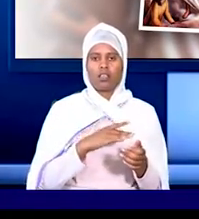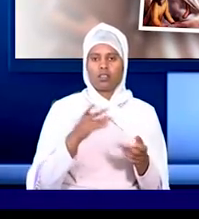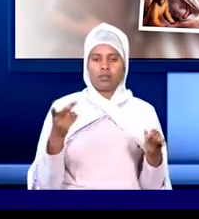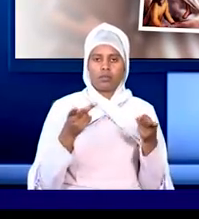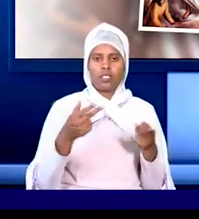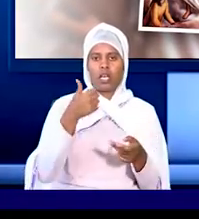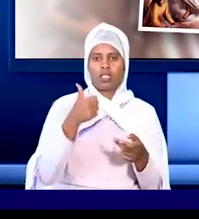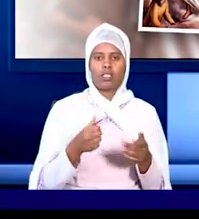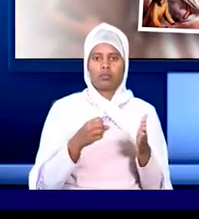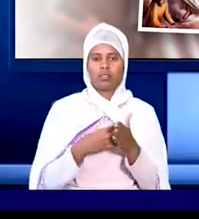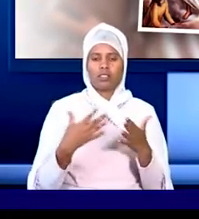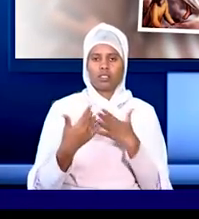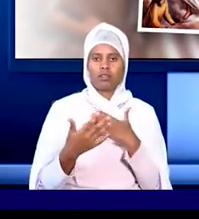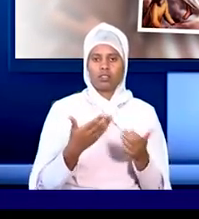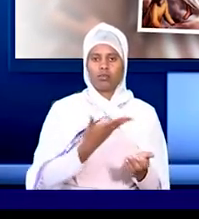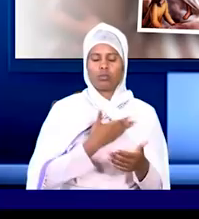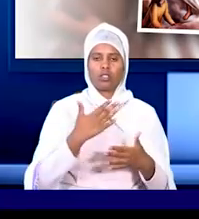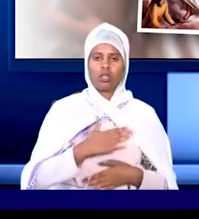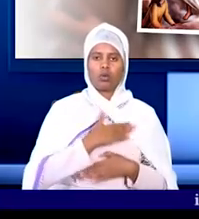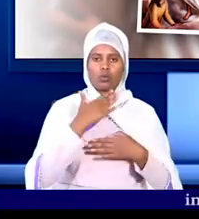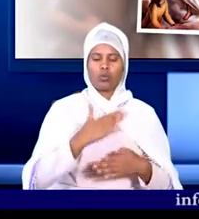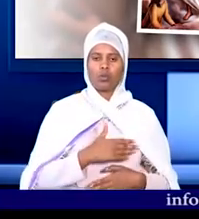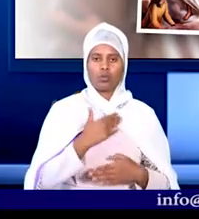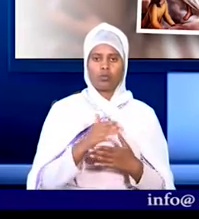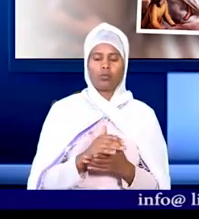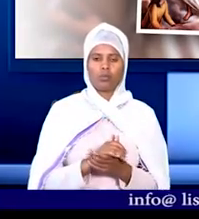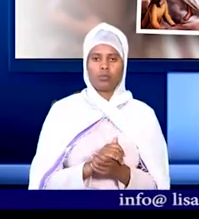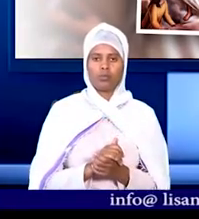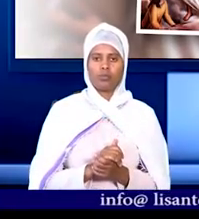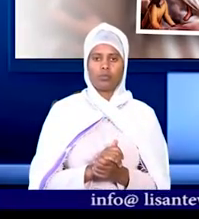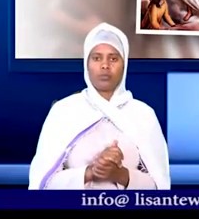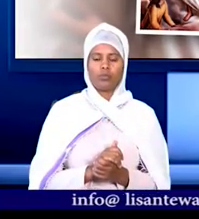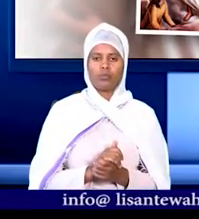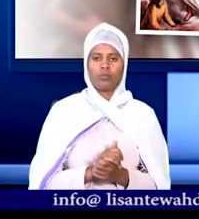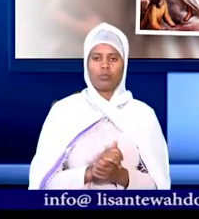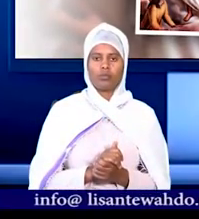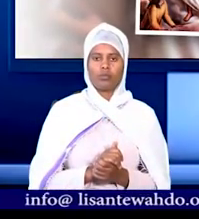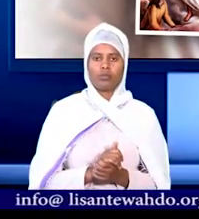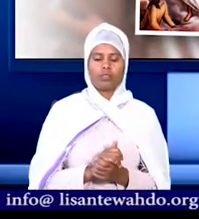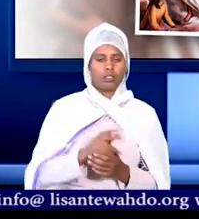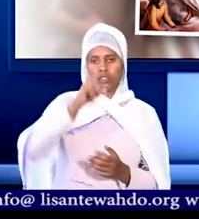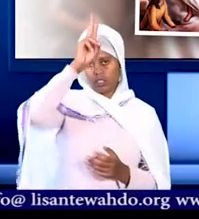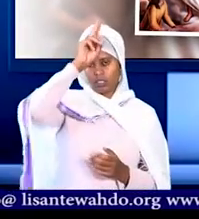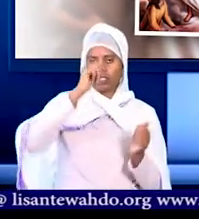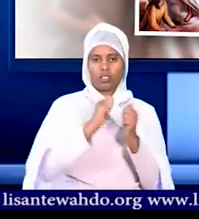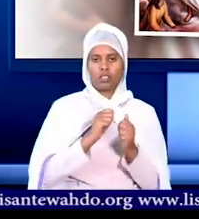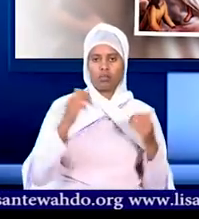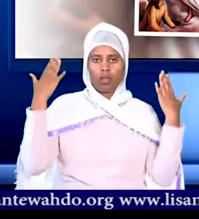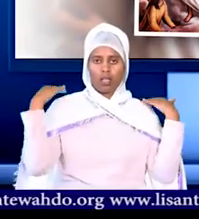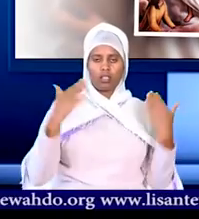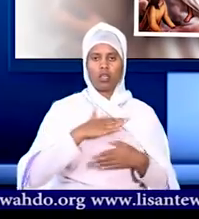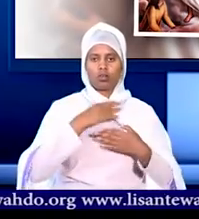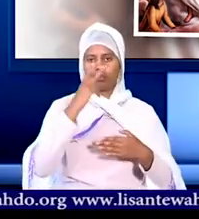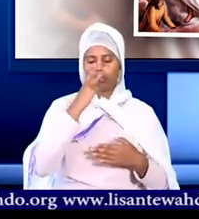ዝመስል ተፈቂርልና ብማለት ኣዳም ስለተፈጠረሎም ኣፀቢቖም ተሓጎሱ በተሓጎሶም ጓሃየ